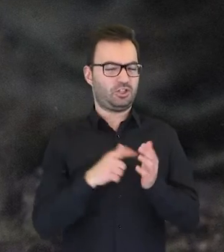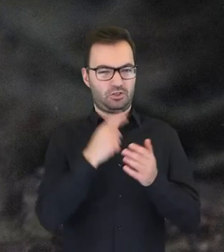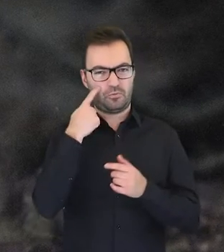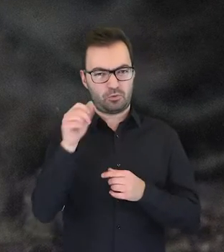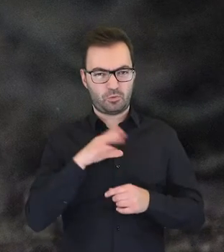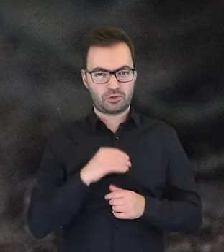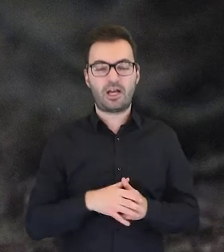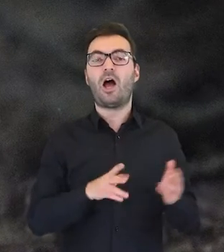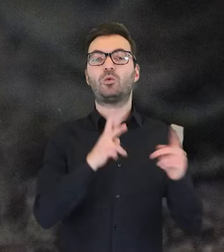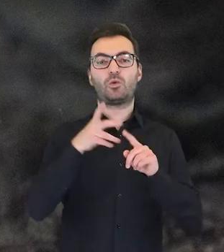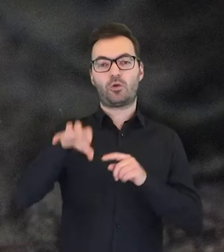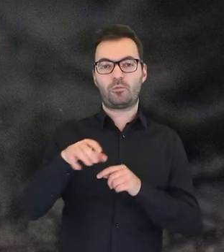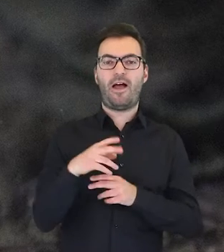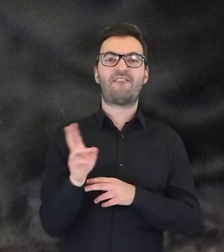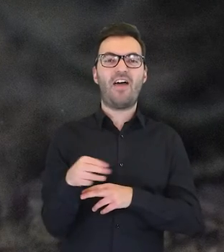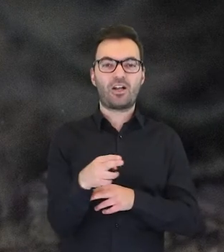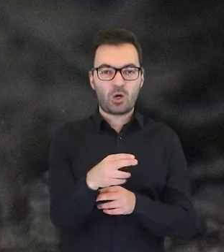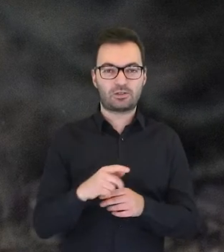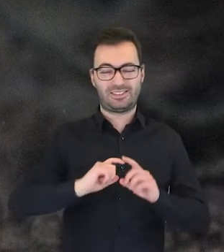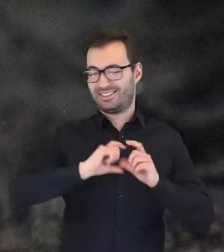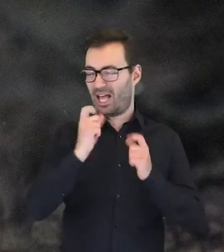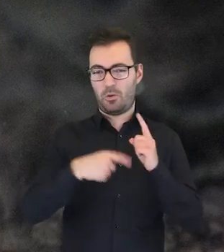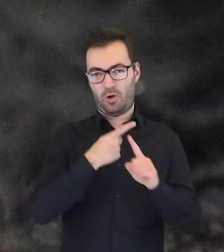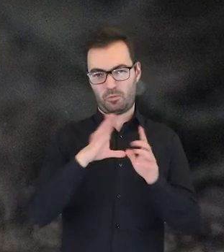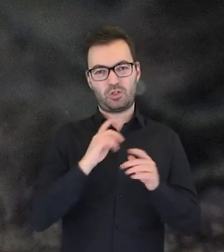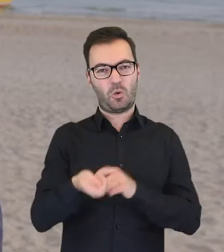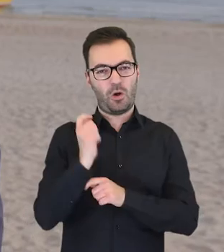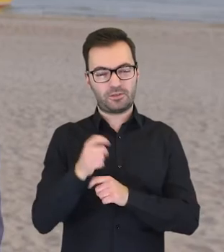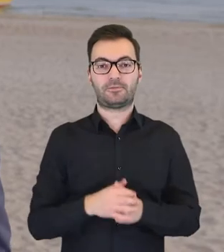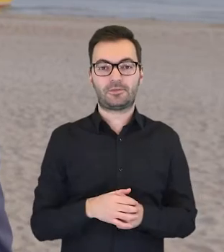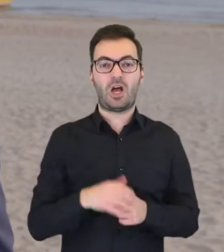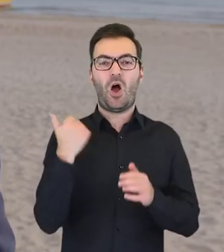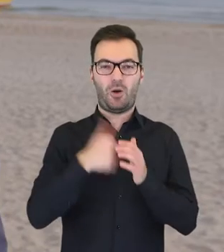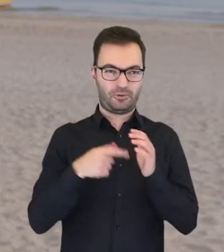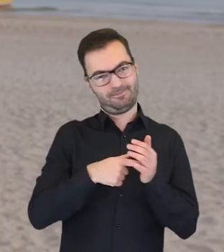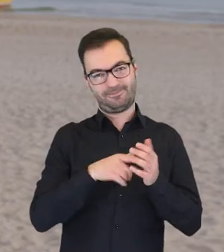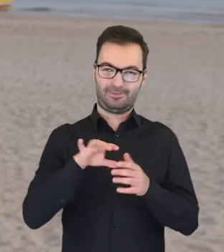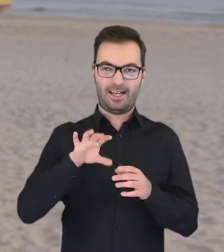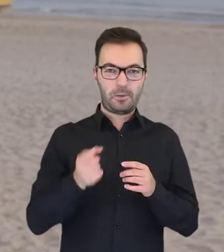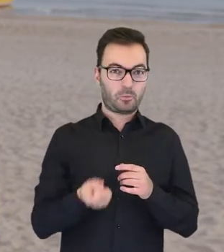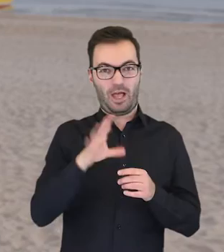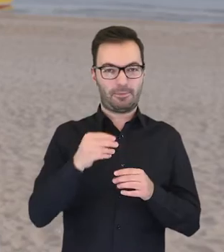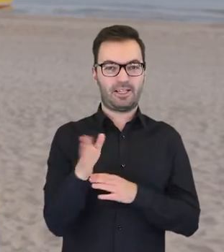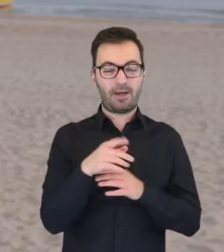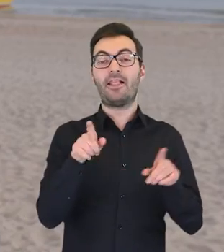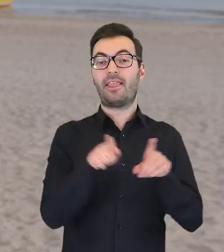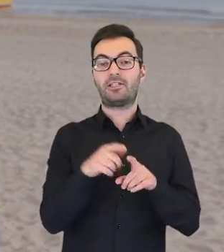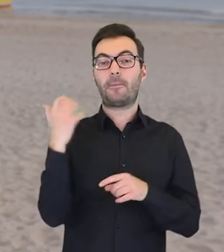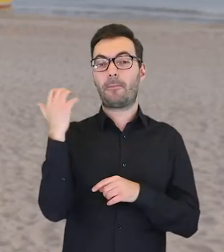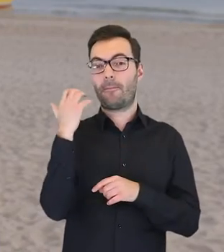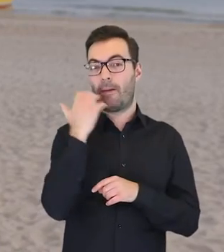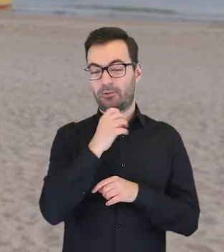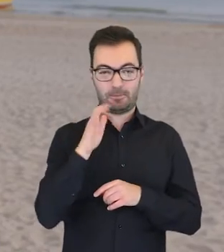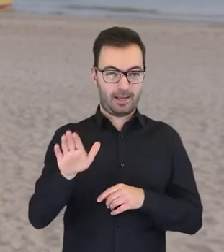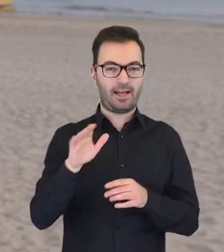grupy zaliczamy węgorze, które w zasadzie w morzu naszym łapane są przez cały rok. Poza tymi rybami nietypowymi dla wód morskich, spotkamy w Bałtyku też